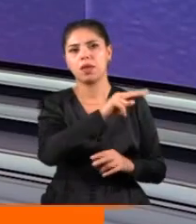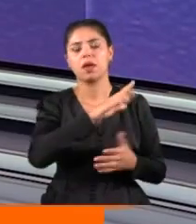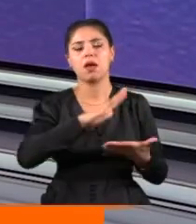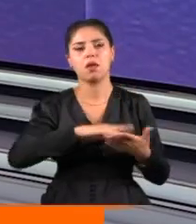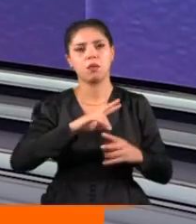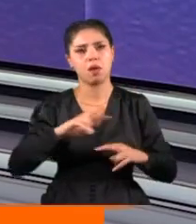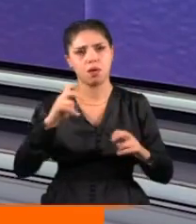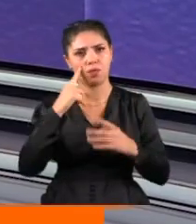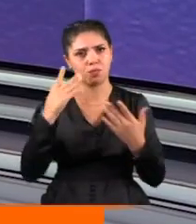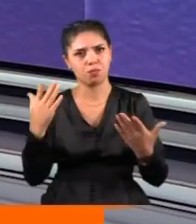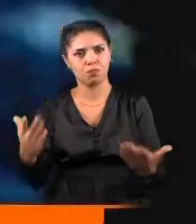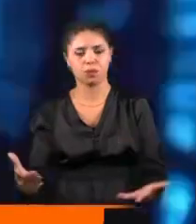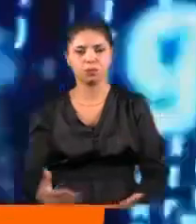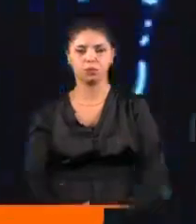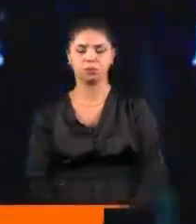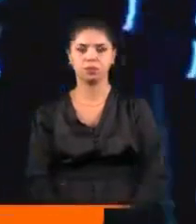araştırdı.